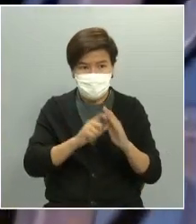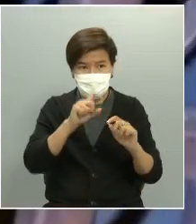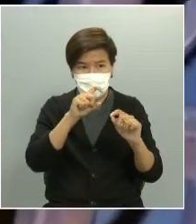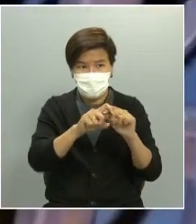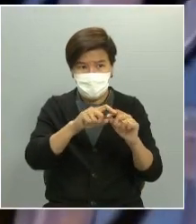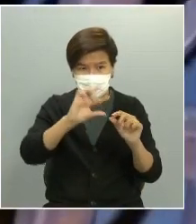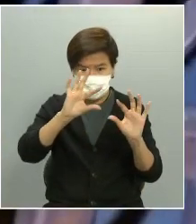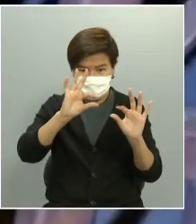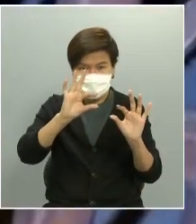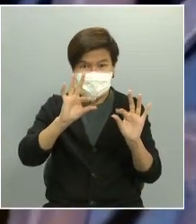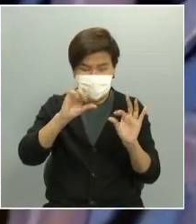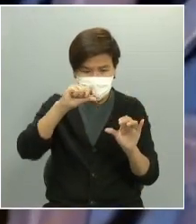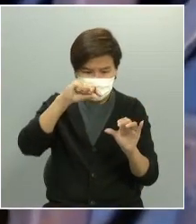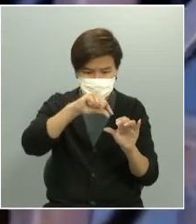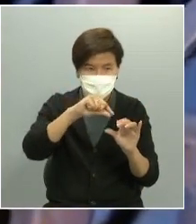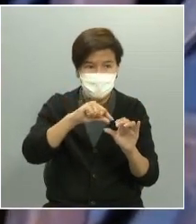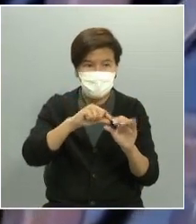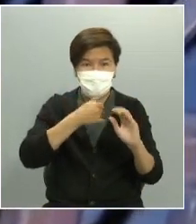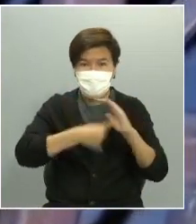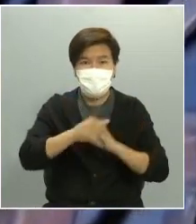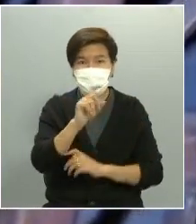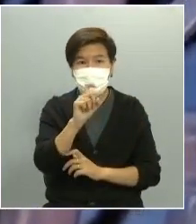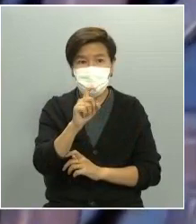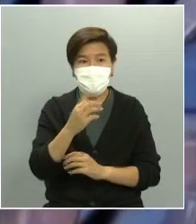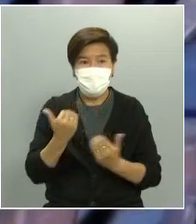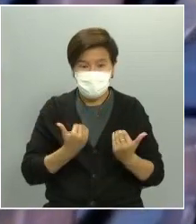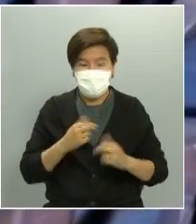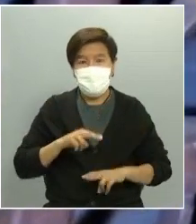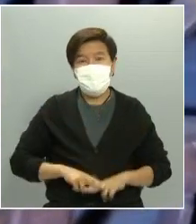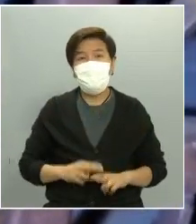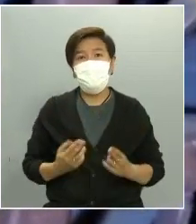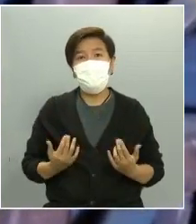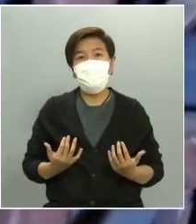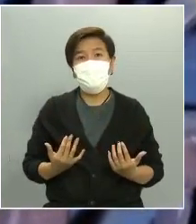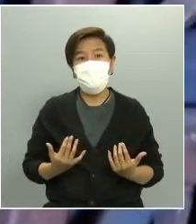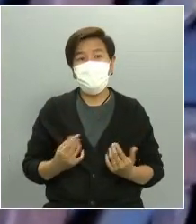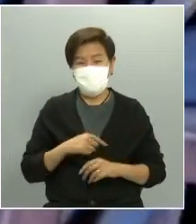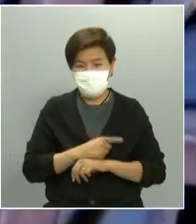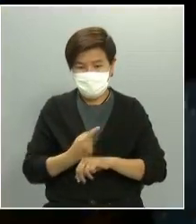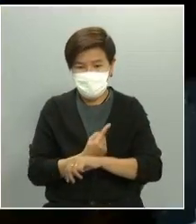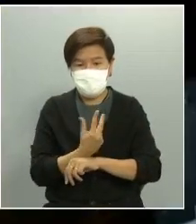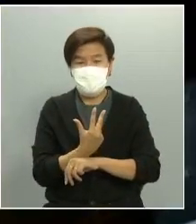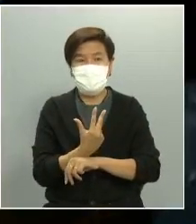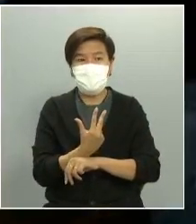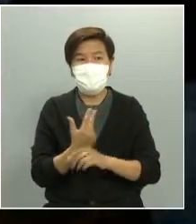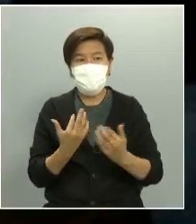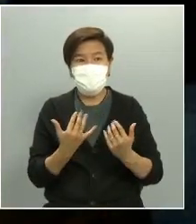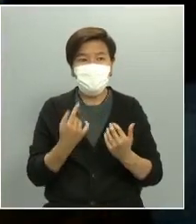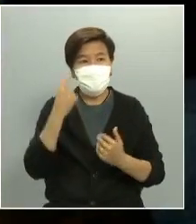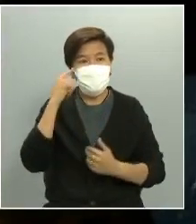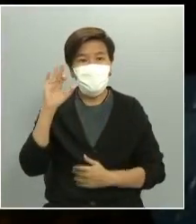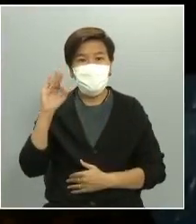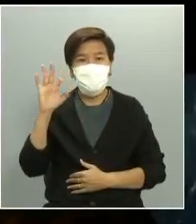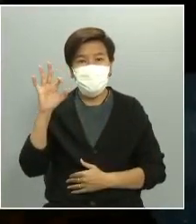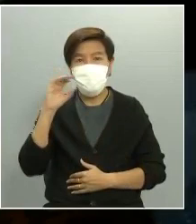บ้านจนกว่าจะมีเงินมาจ่ายค่าดอกเธอต้องกับลูกนั่งรอหน้าบ้านกว่า 3ชั่วโมงตัดสินจะร้องเพจ